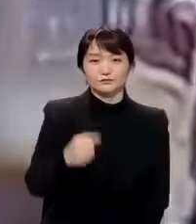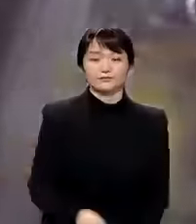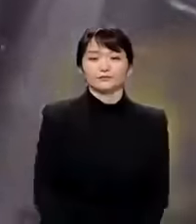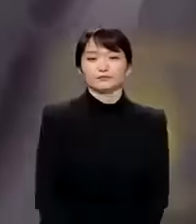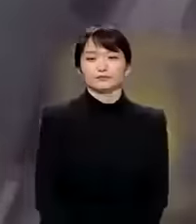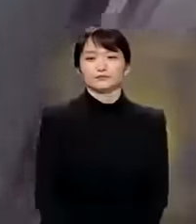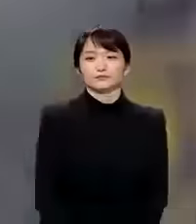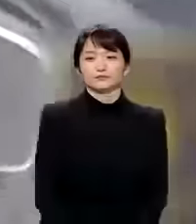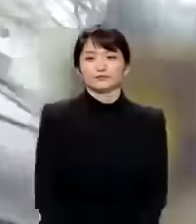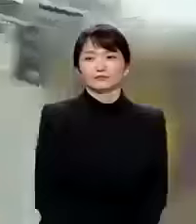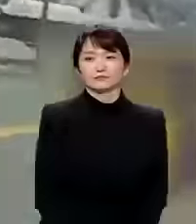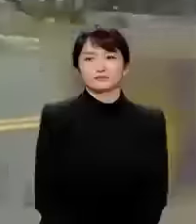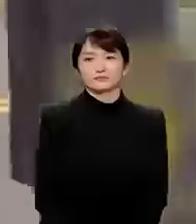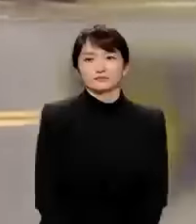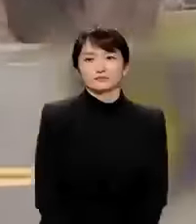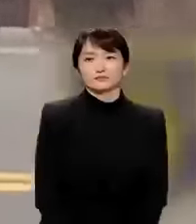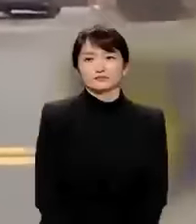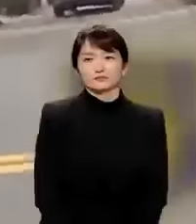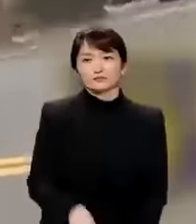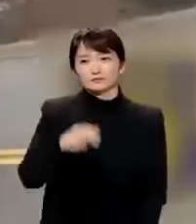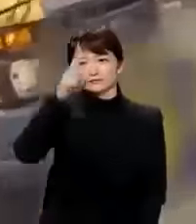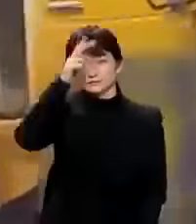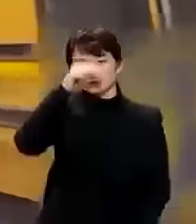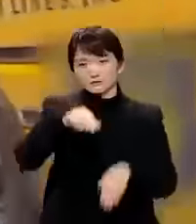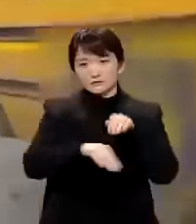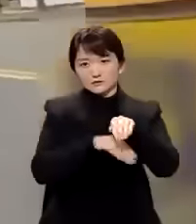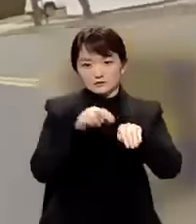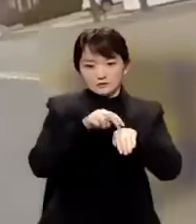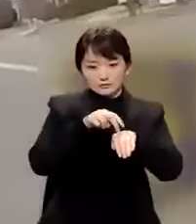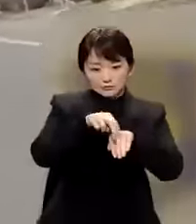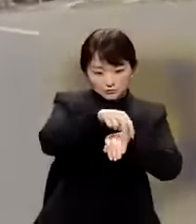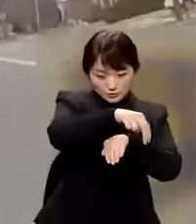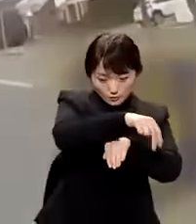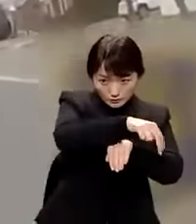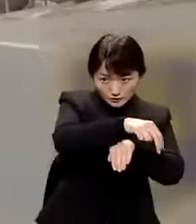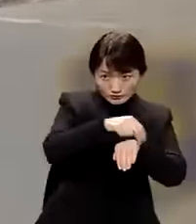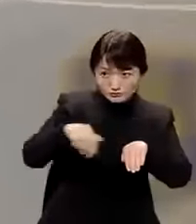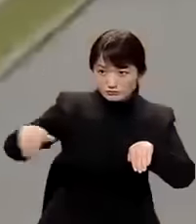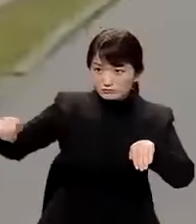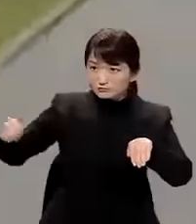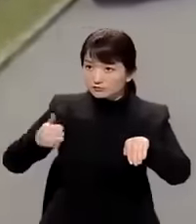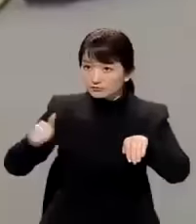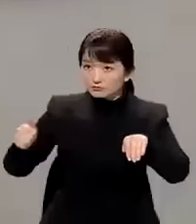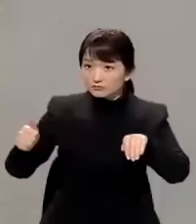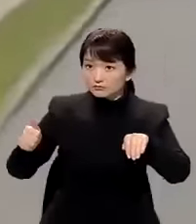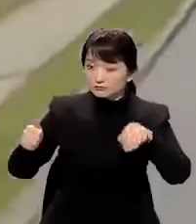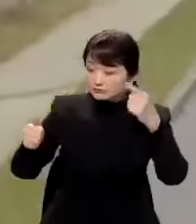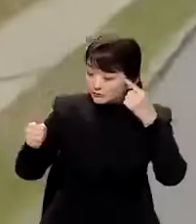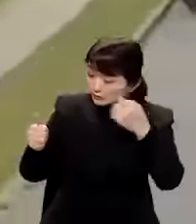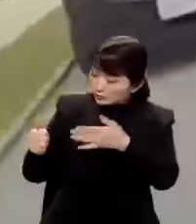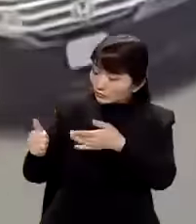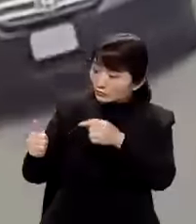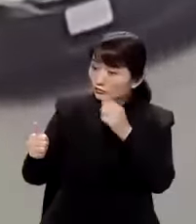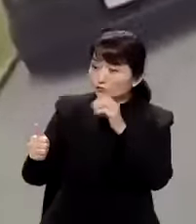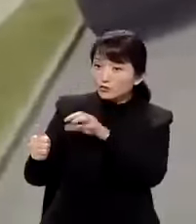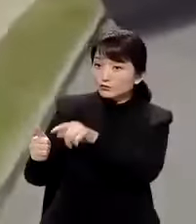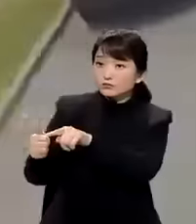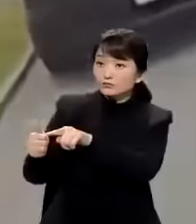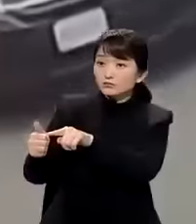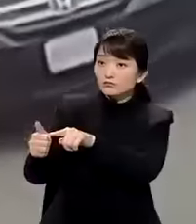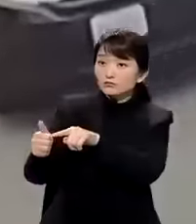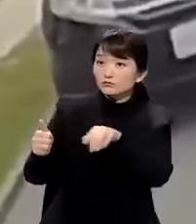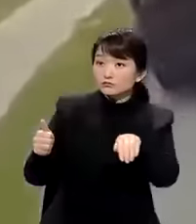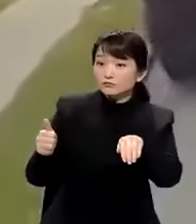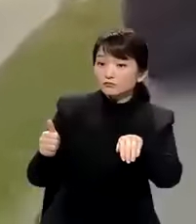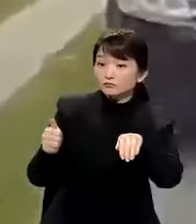이어갑니다 자 경찰이 차에서 내리고 있습니다 그리고 길을 걷던 행인에게 됐 말을 겁니다 그런데이 행인 활